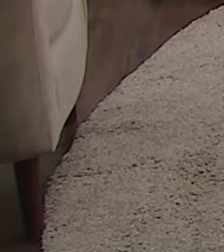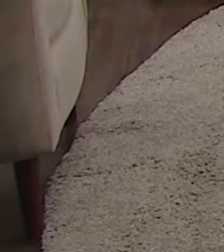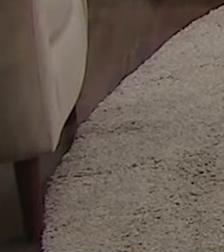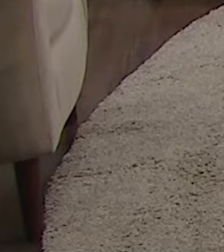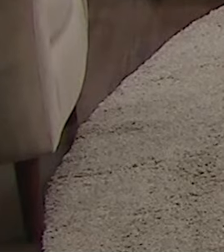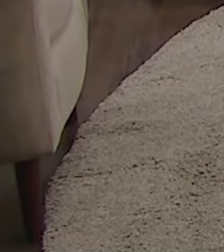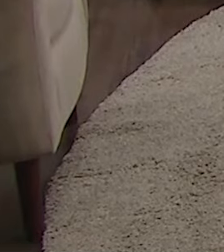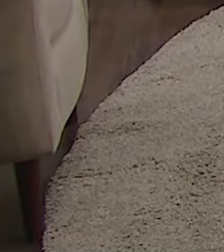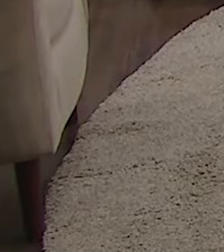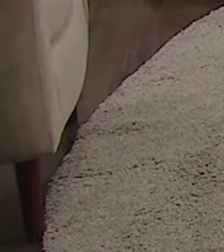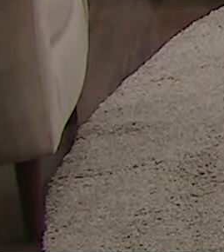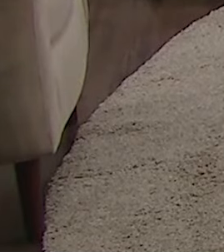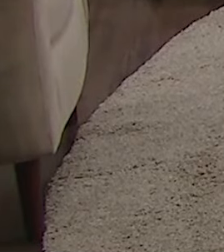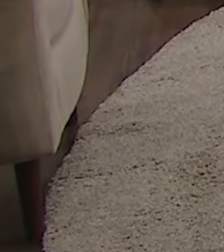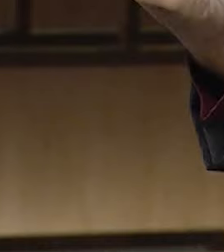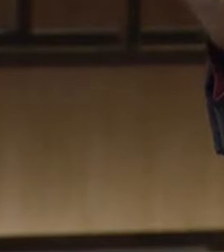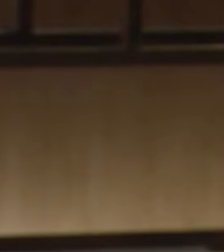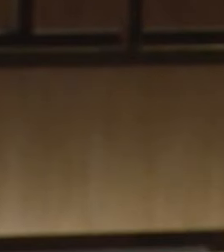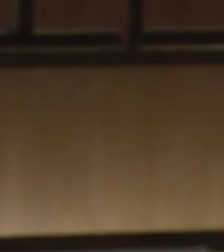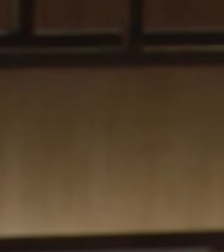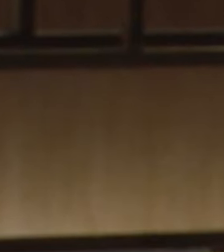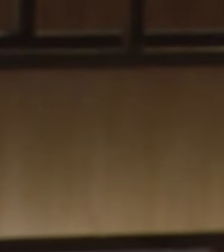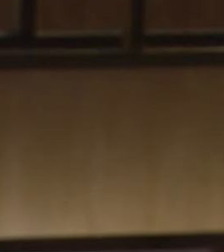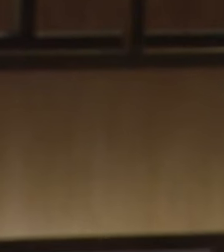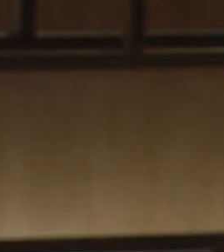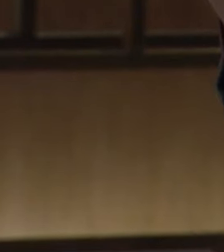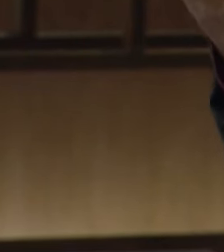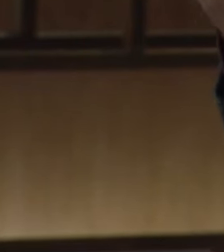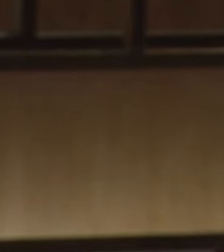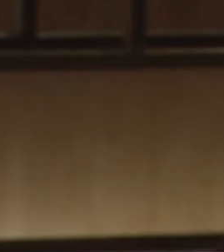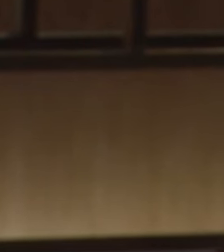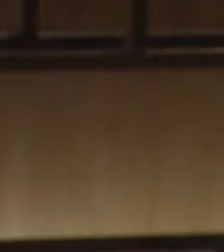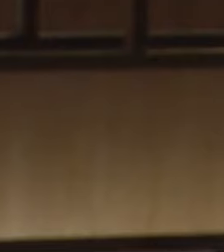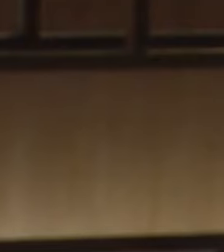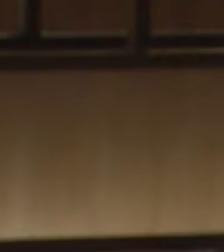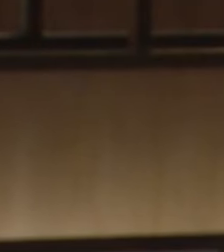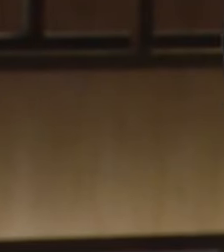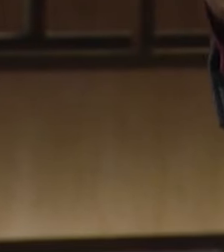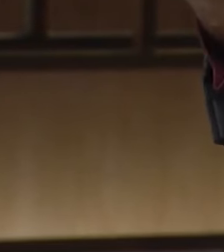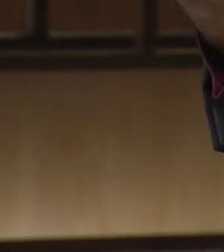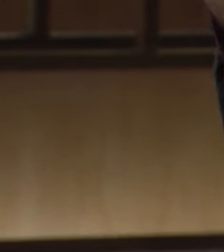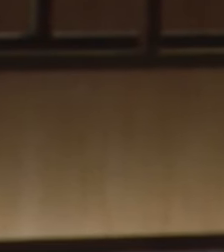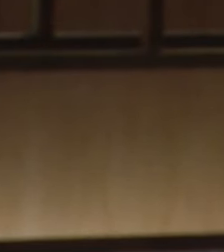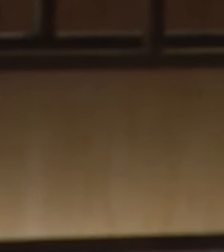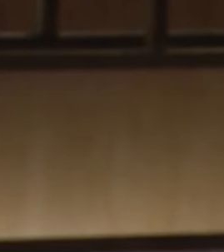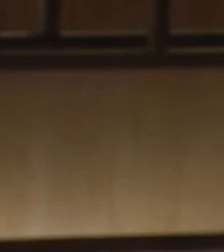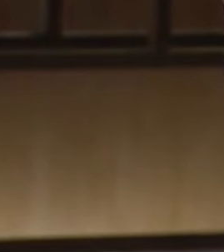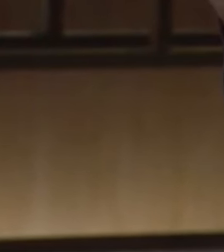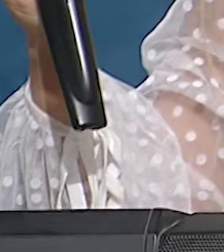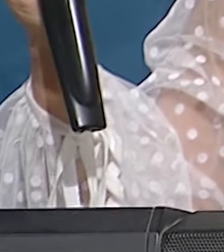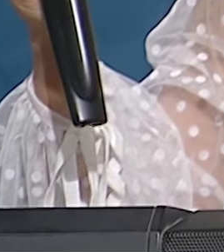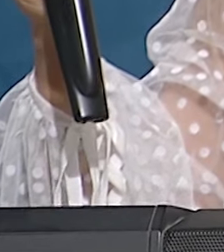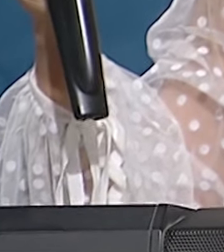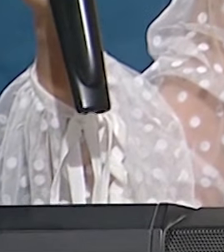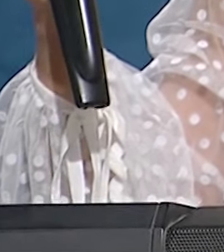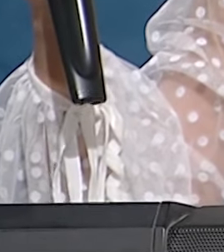لو سمحت. انت ليكي، استني استني بس، خلص حستنفذ كل كروتي. استني بس استني، انت كان ليكي طلبين. لسه في عندي